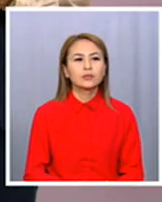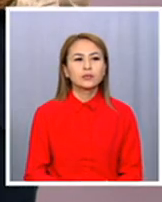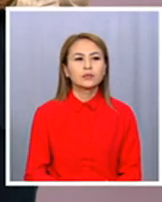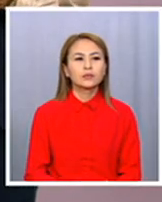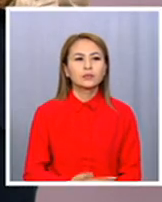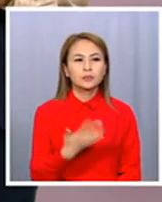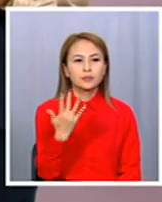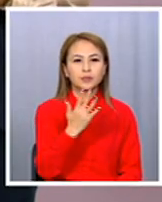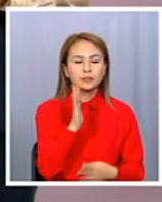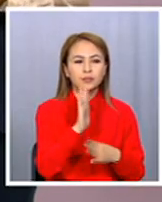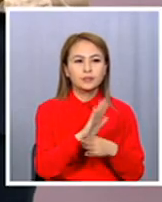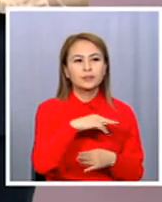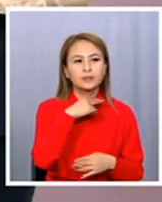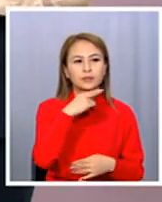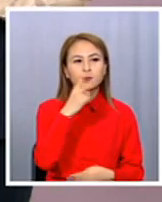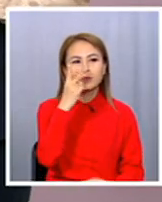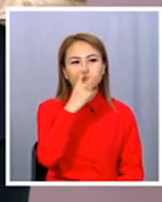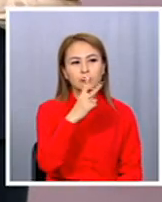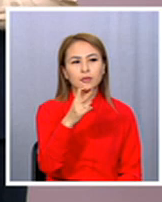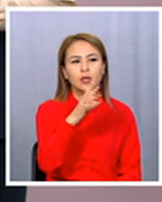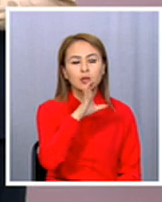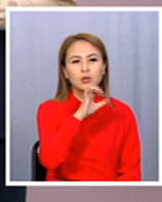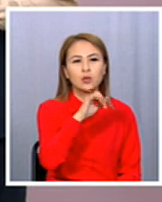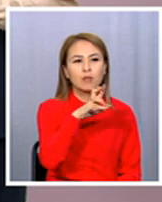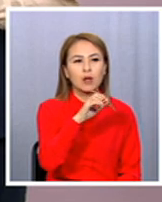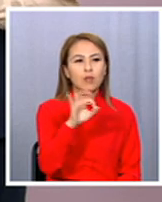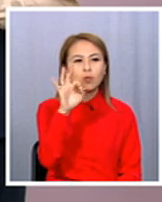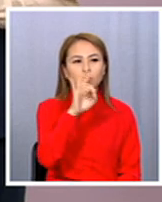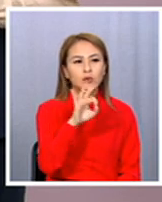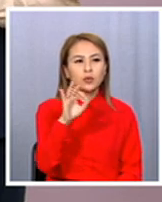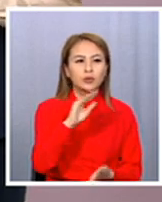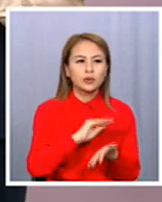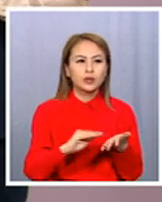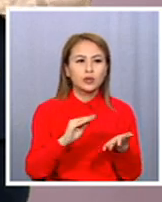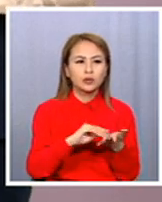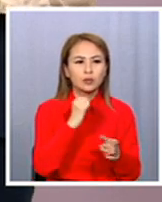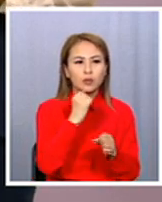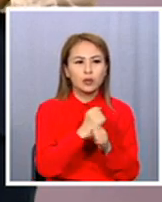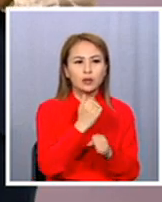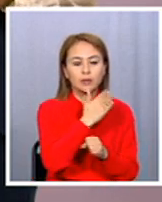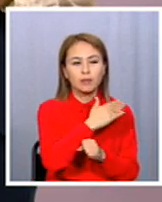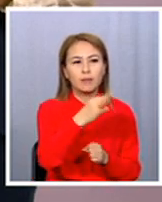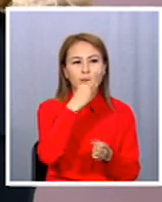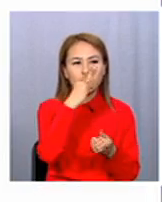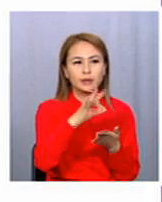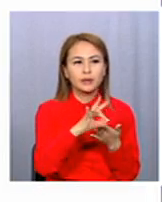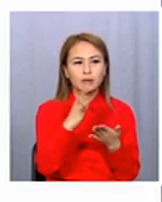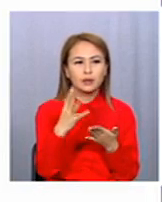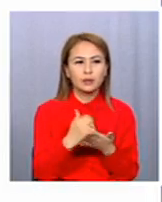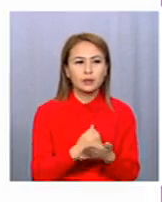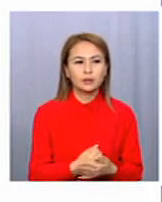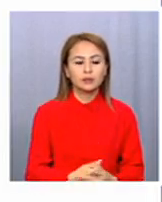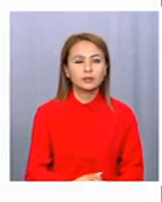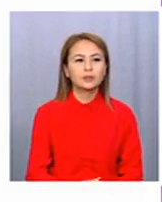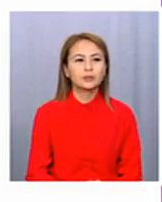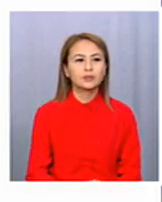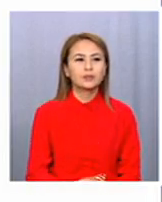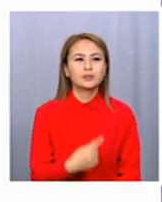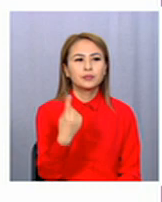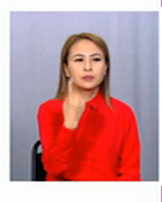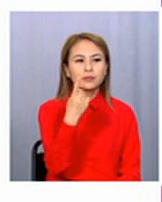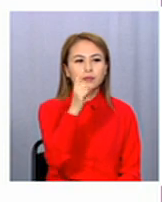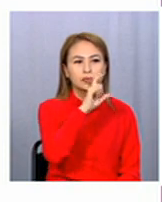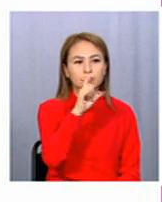5-ші тапсырмаға назарымызды аударайық. Сұлбалар бойынша өрнектер құрастырып, олардың мәнін табыңдар. Бірінші